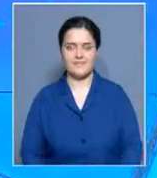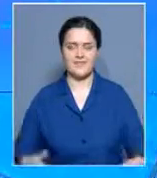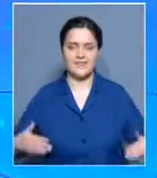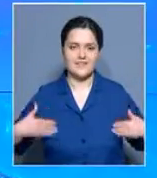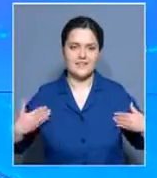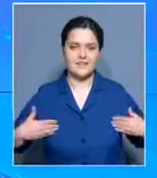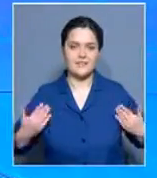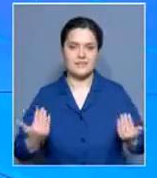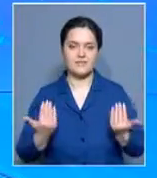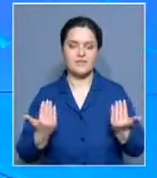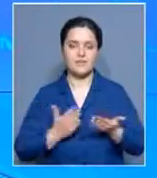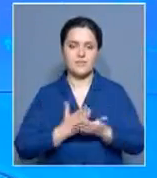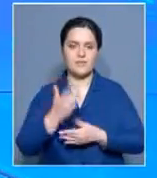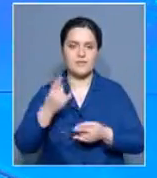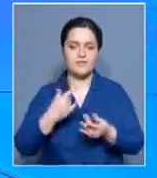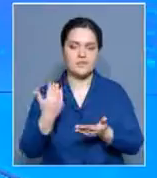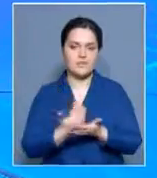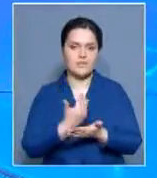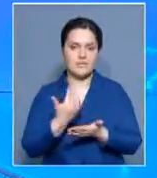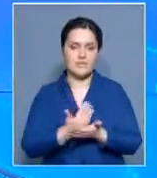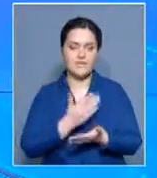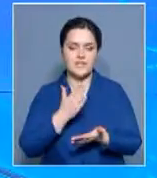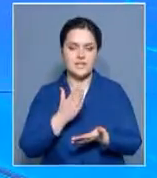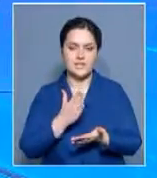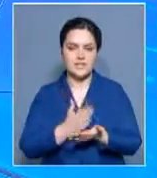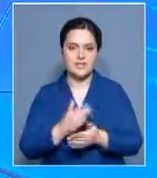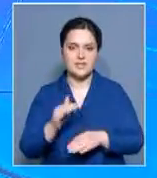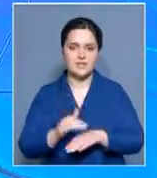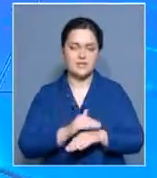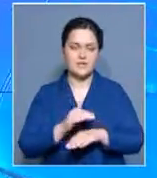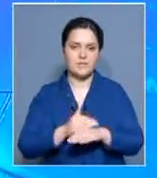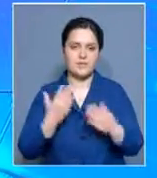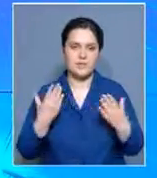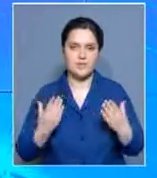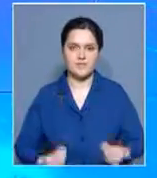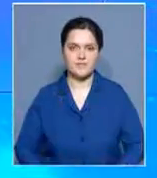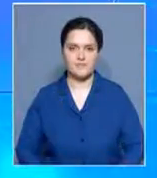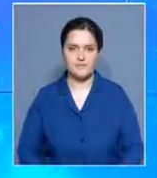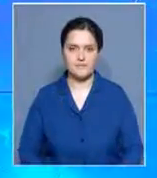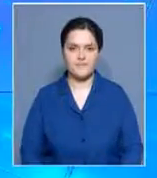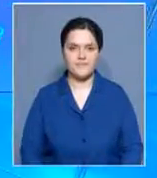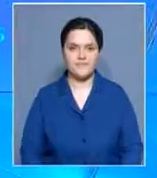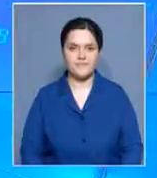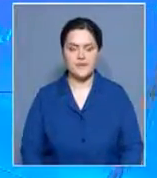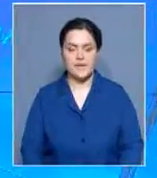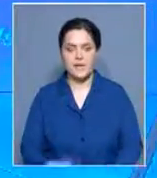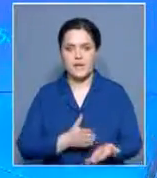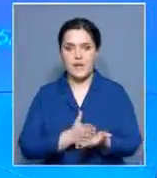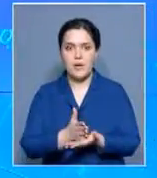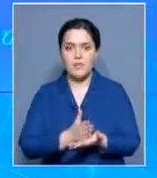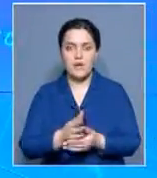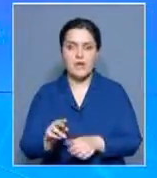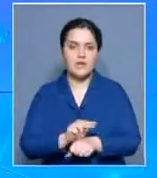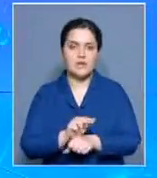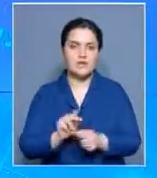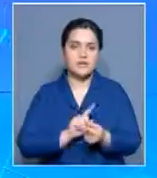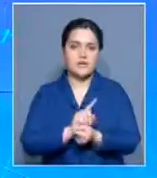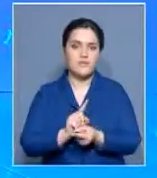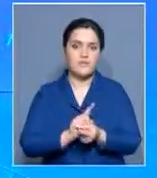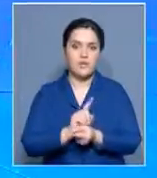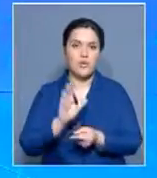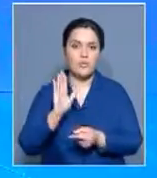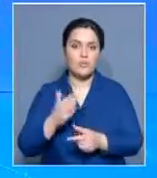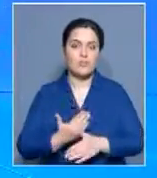Время новостей на канале Хабар 24. С вами Арстан Балтин, а также Виктория Антонишина. Здравствуйте. Политическая реформа станет